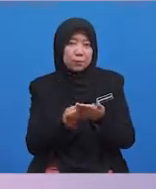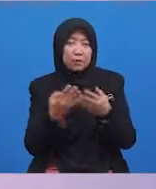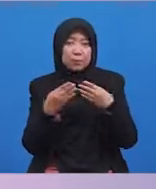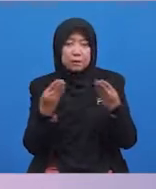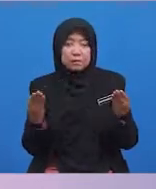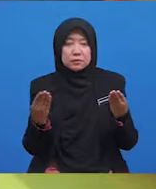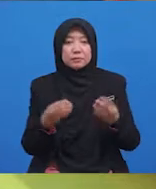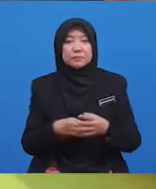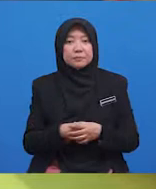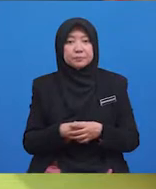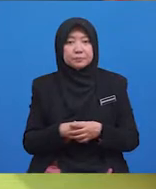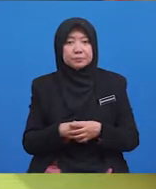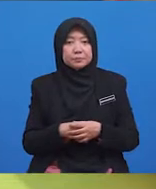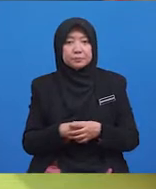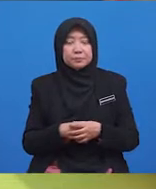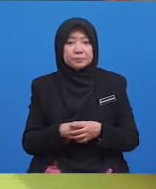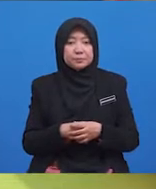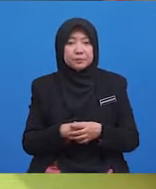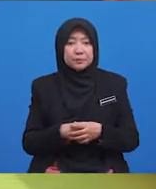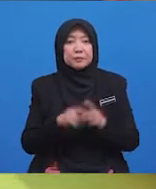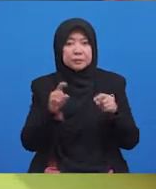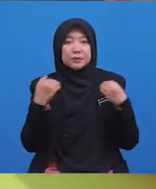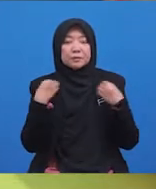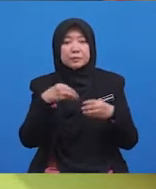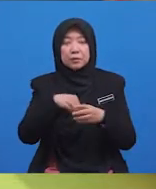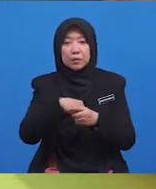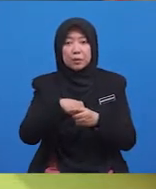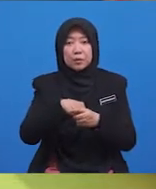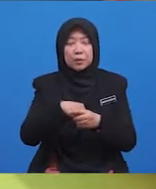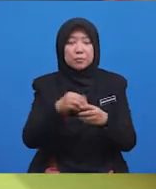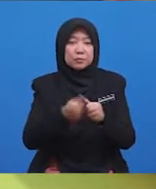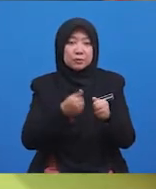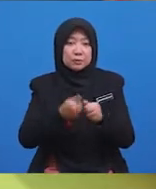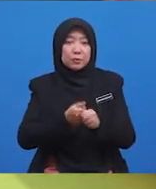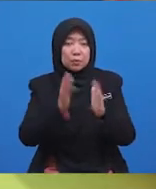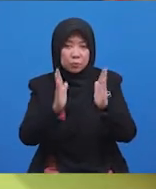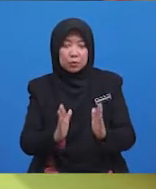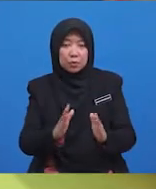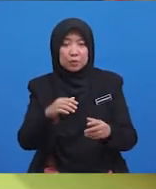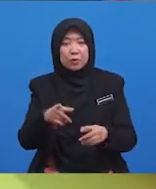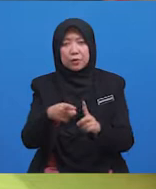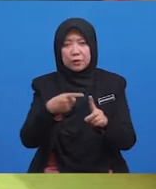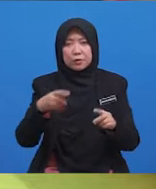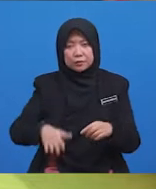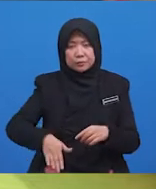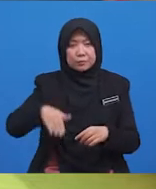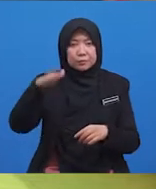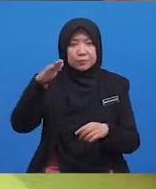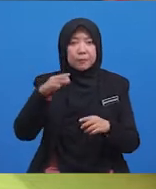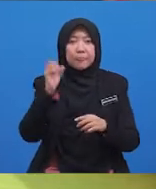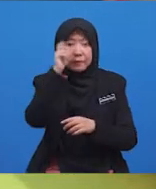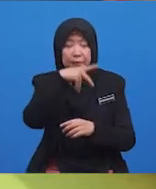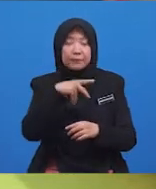diri. Budi bahasa perlulah disemai dalam diri setiap individu sejak kecil lagi. Ini kerana